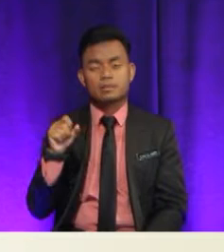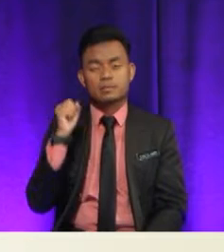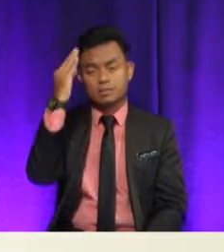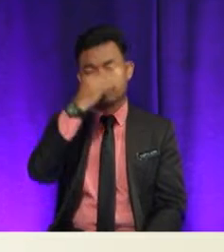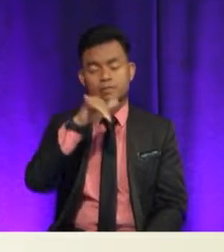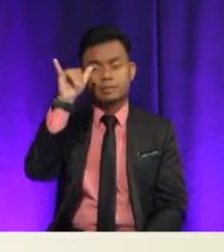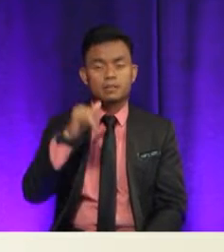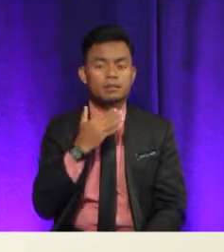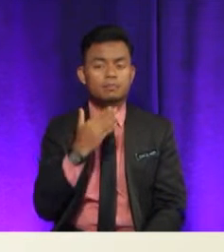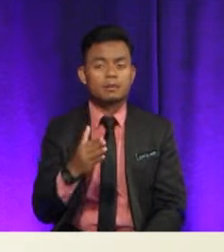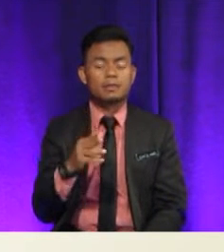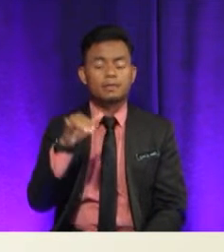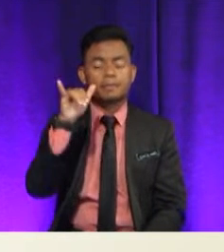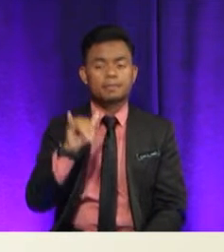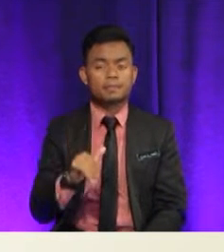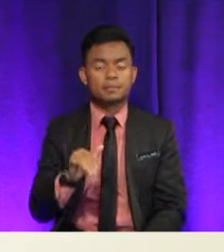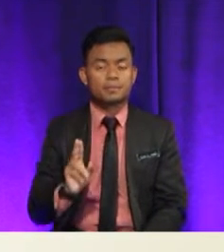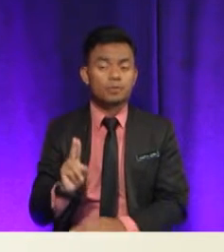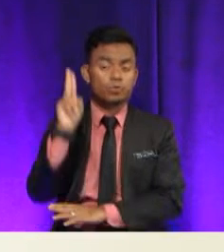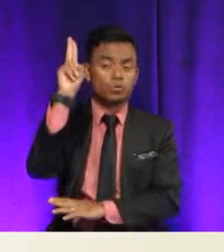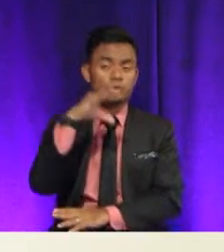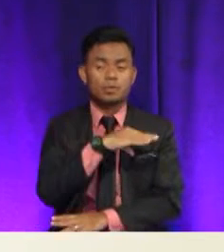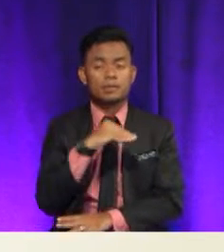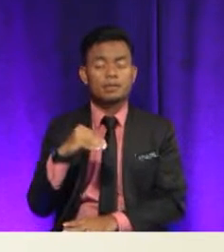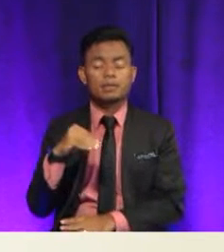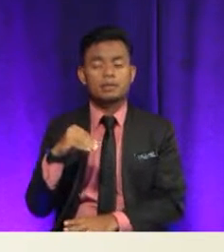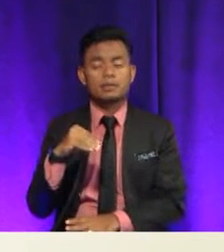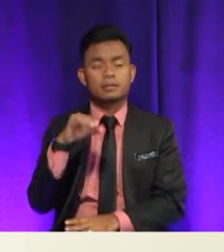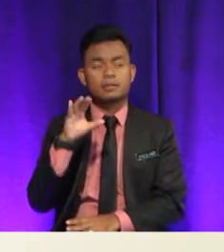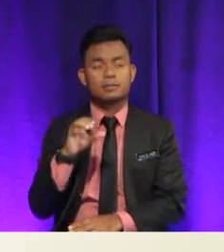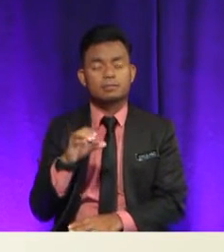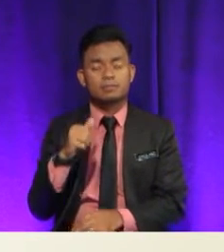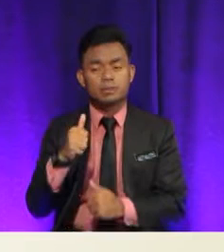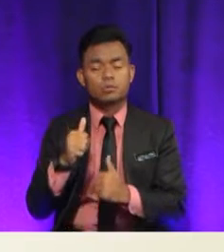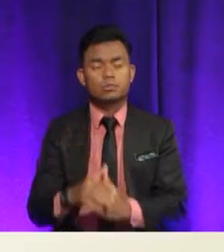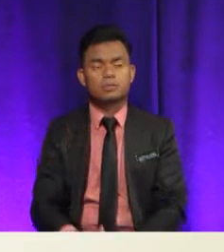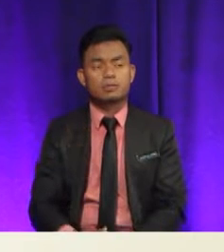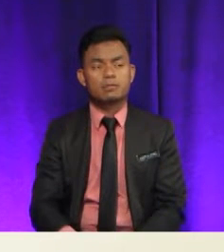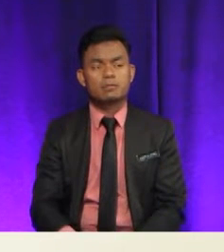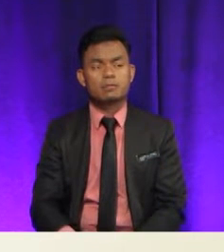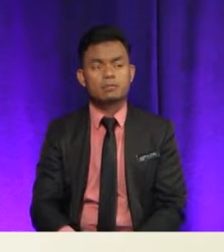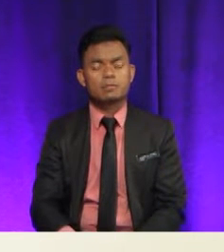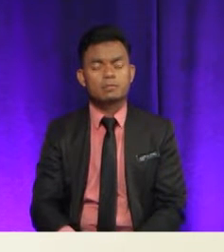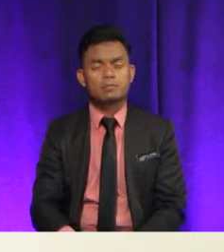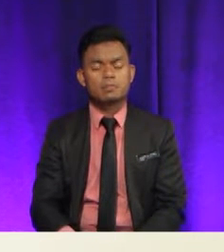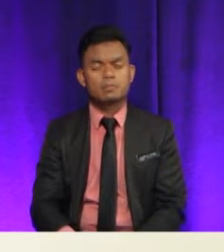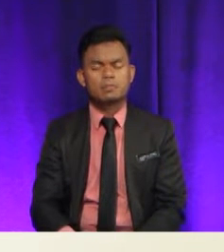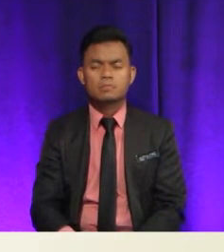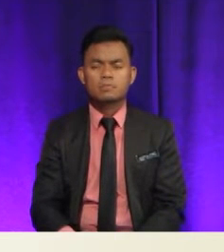jadi gimana Baginda Raja mempersoalkan keadaan hutan yang kepanasan